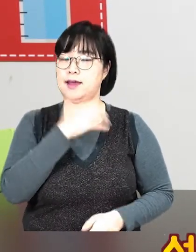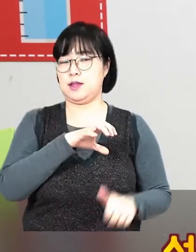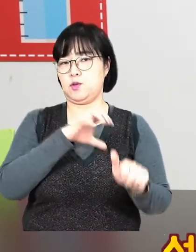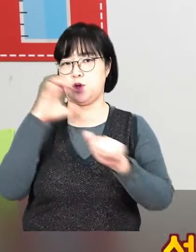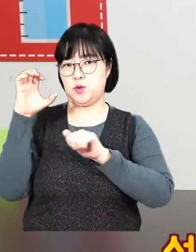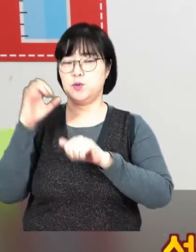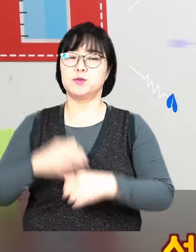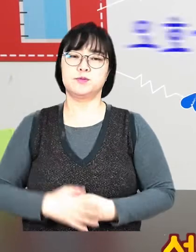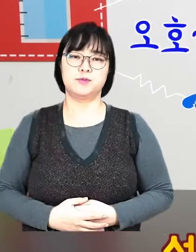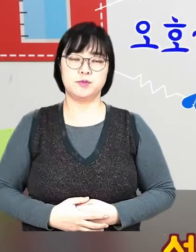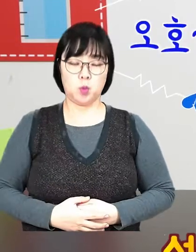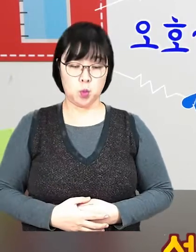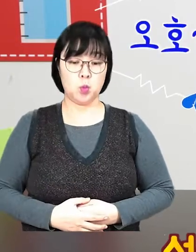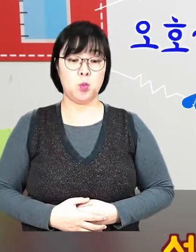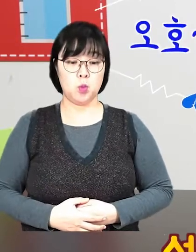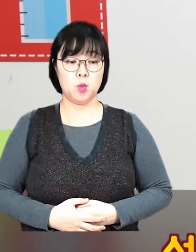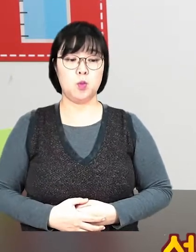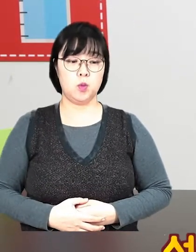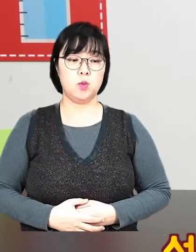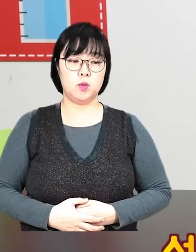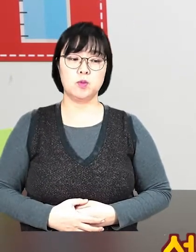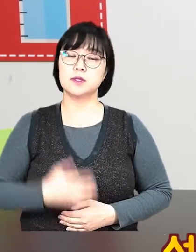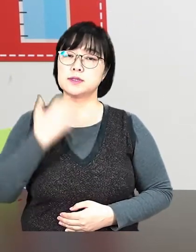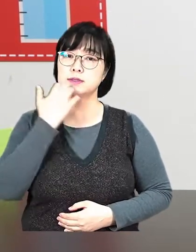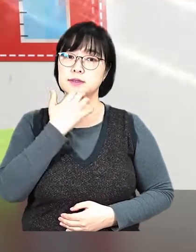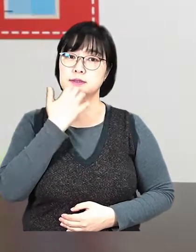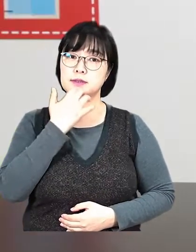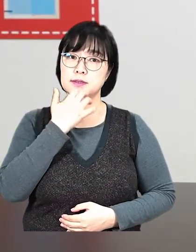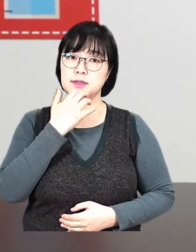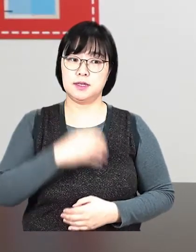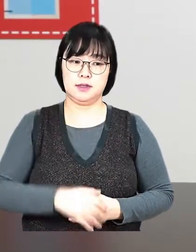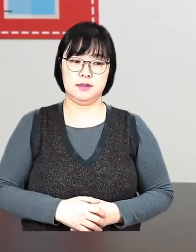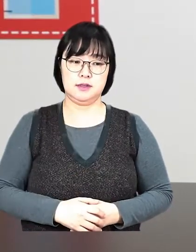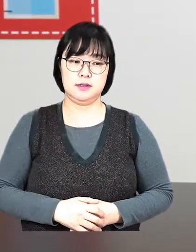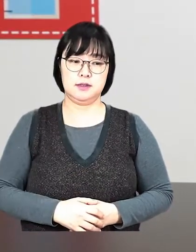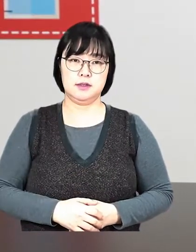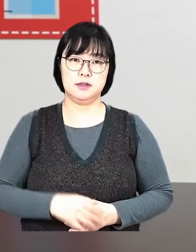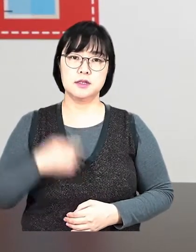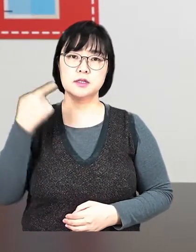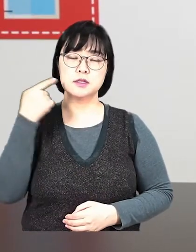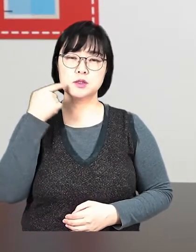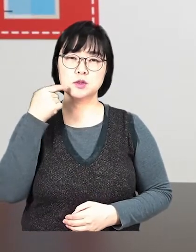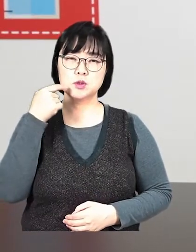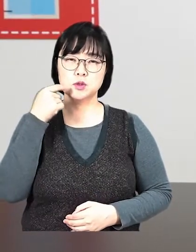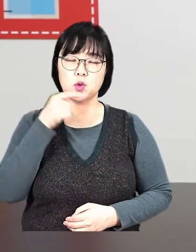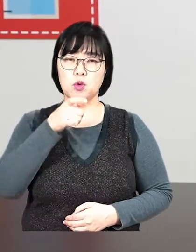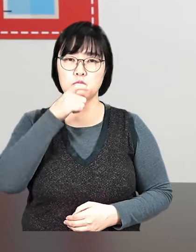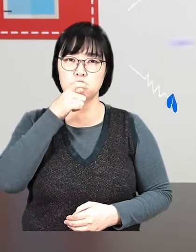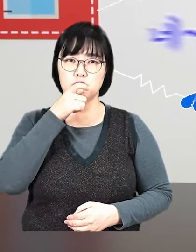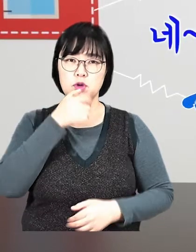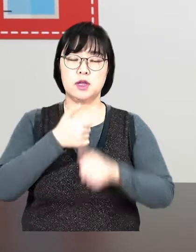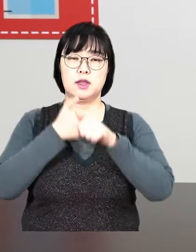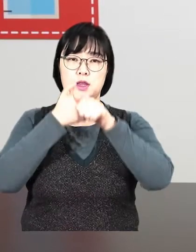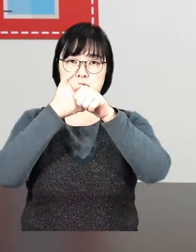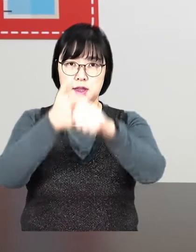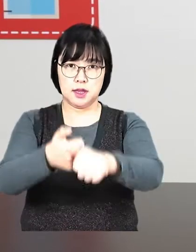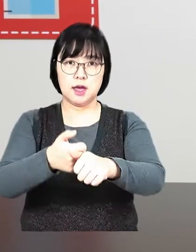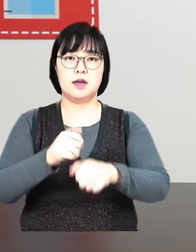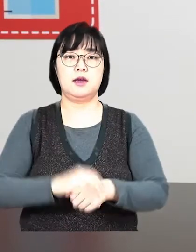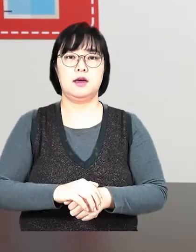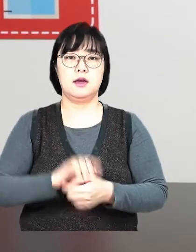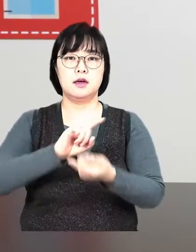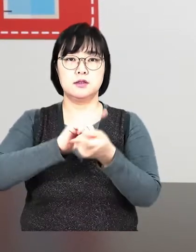이용해서 섞어볼게요. 자 이렇게 소금물 농도에 따라서 우리가